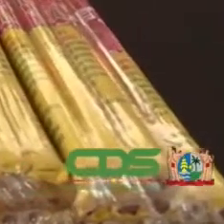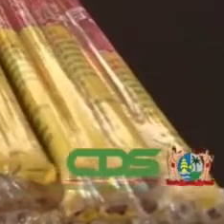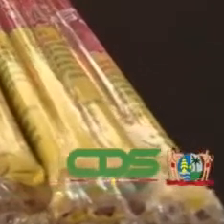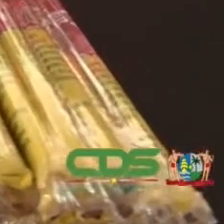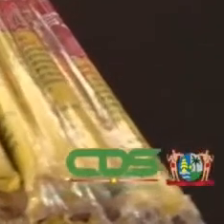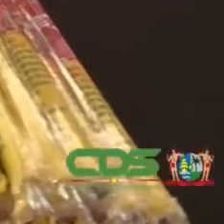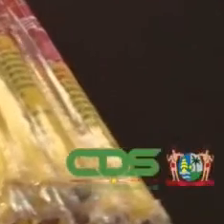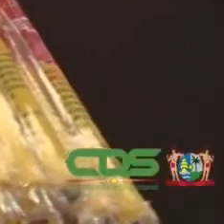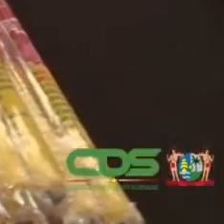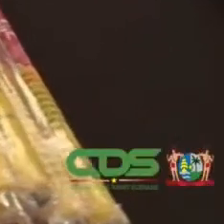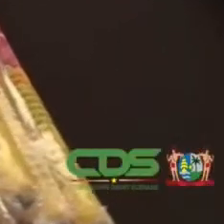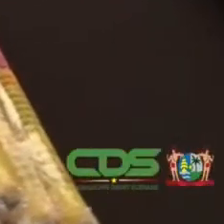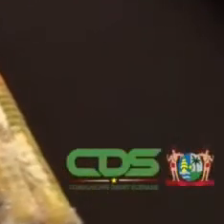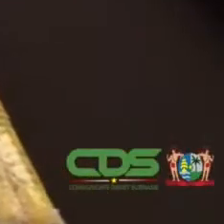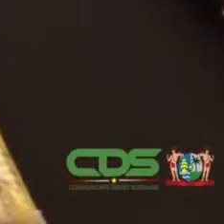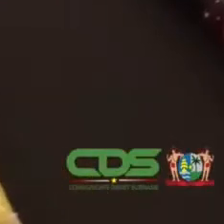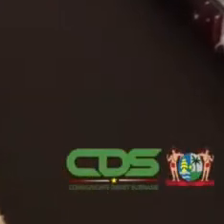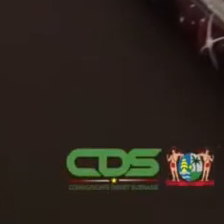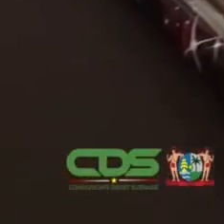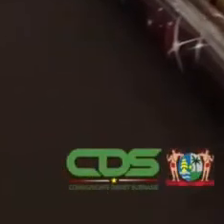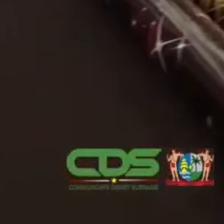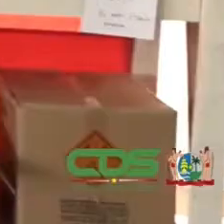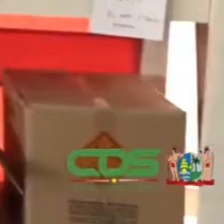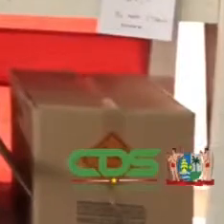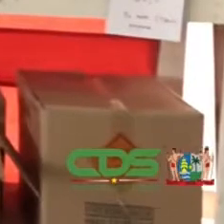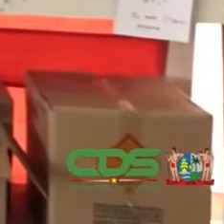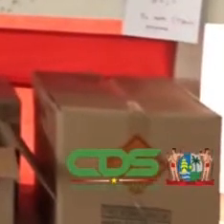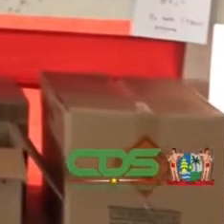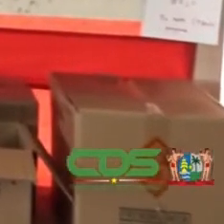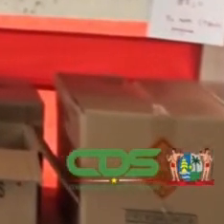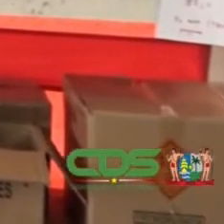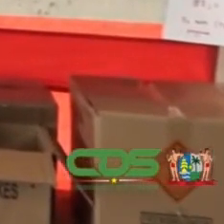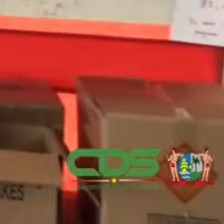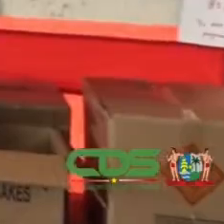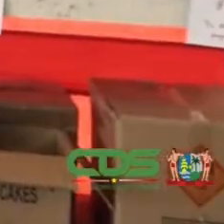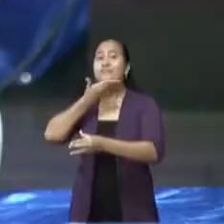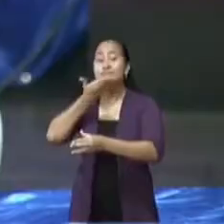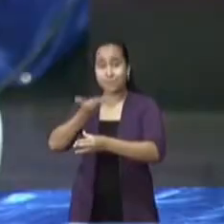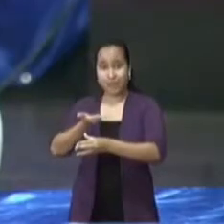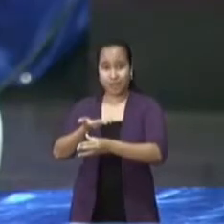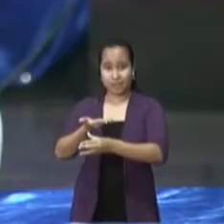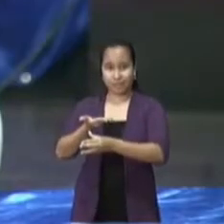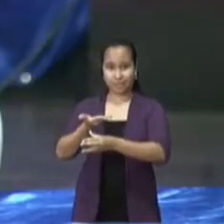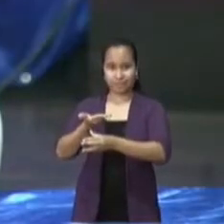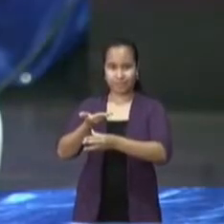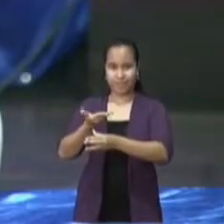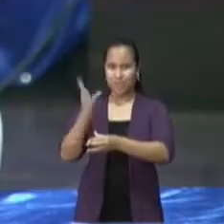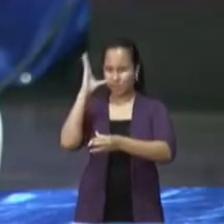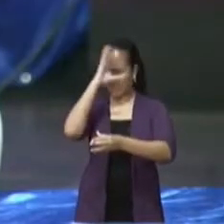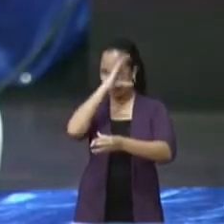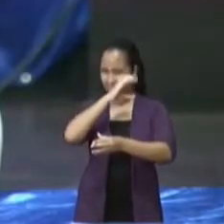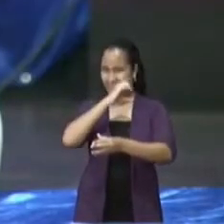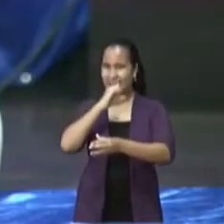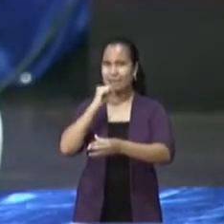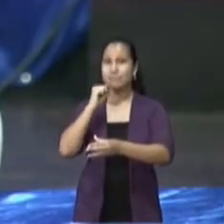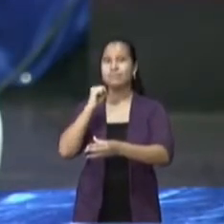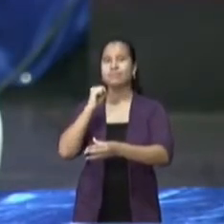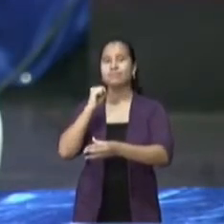vuurwerkverkopers en de andere groep die ook vraagt om een stukje begrip en een